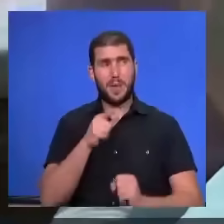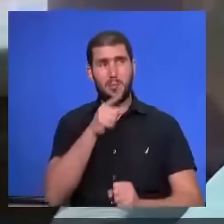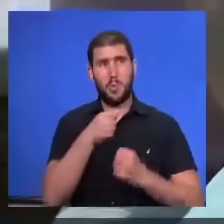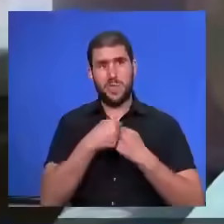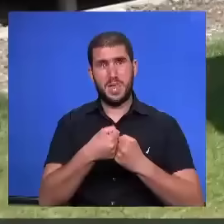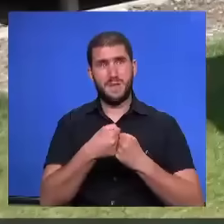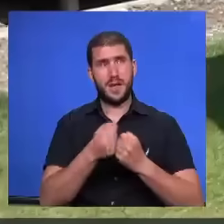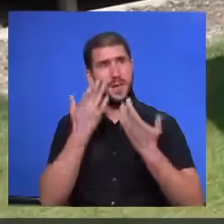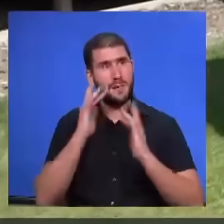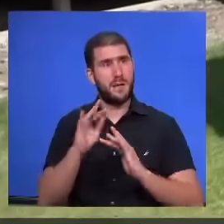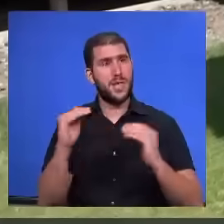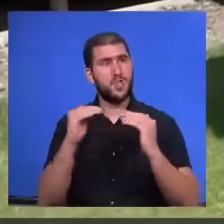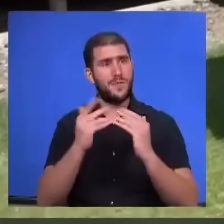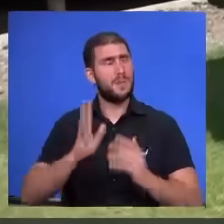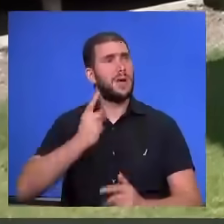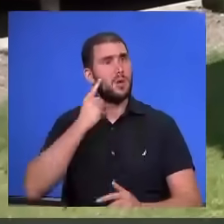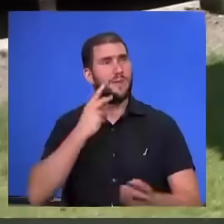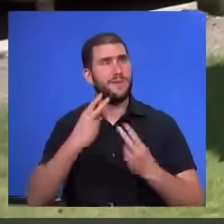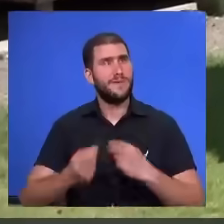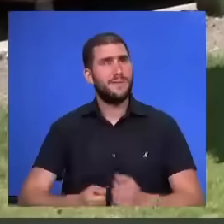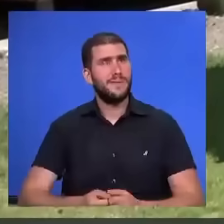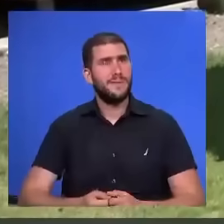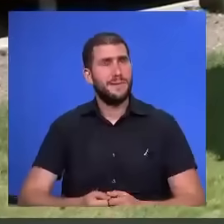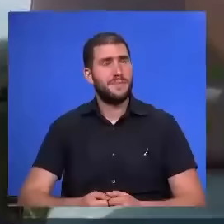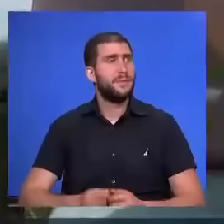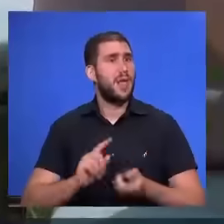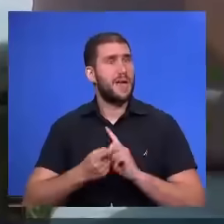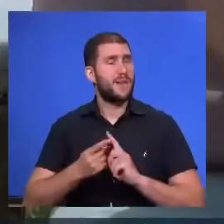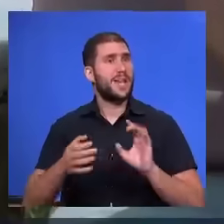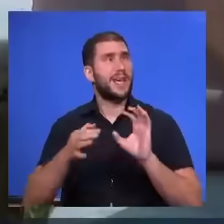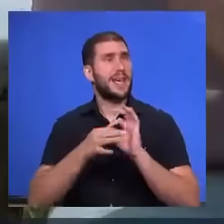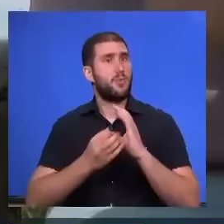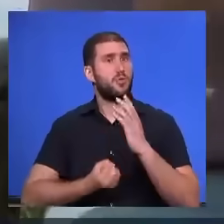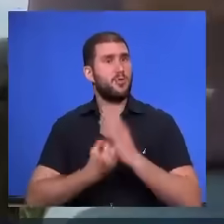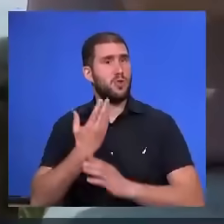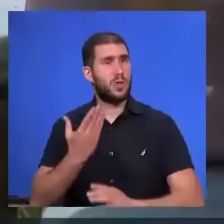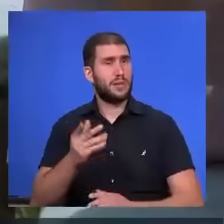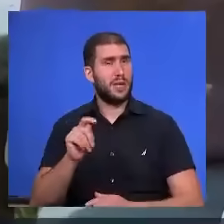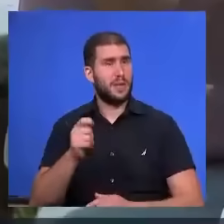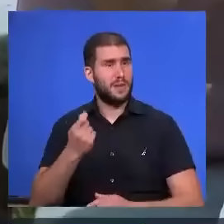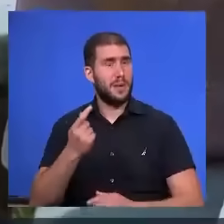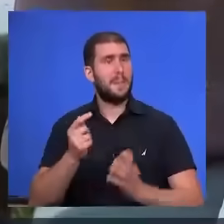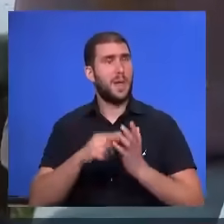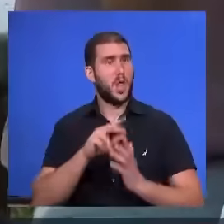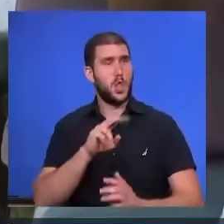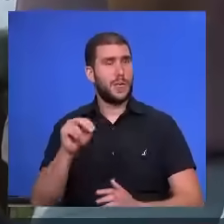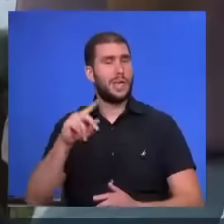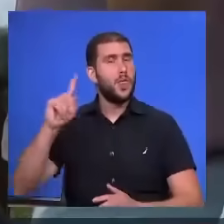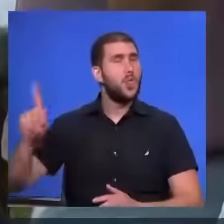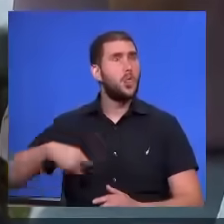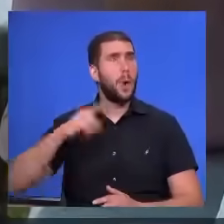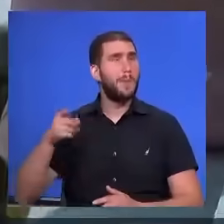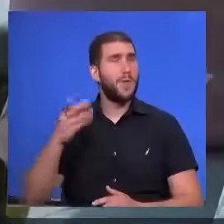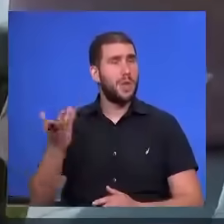הוא נאבק למען השוויון. מה אתה עונה לו? להפך, החיבור הזה שנוצר בגלל הנושא של תורבנות